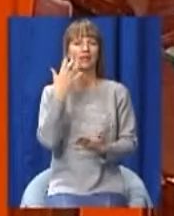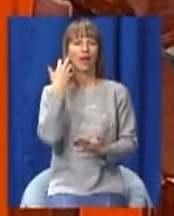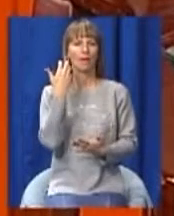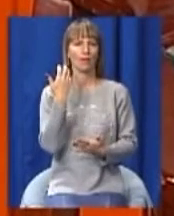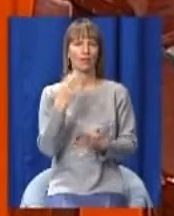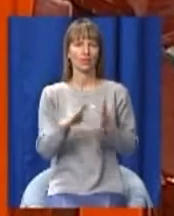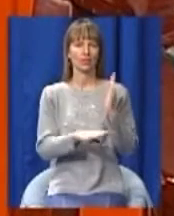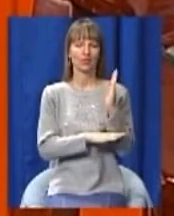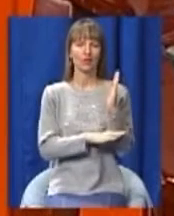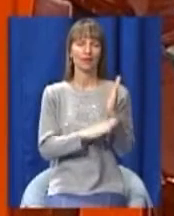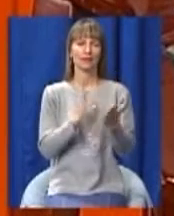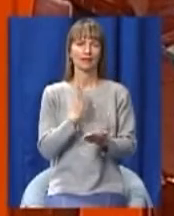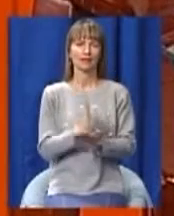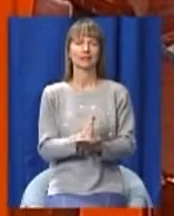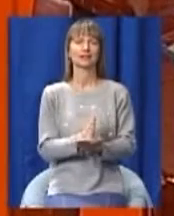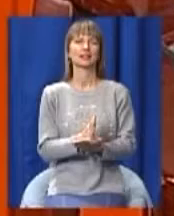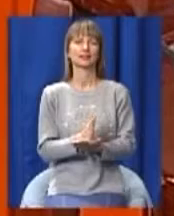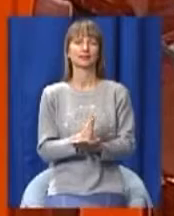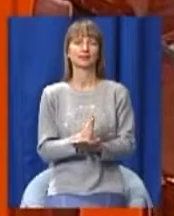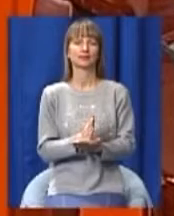яблоня, есть...